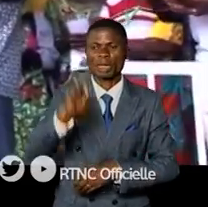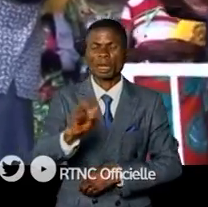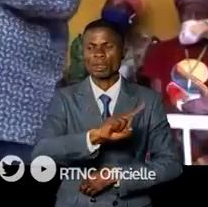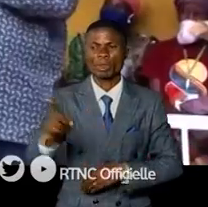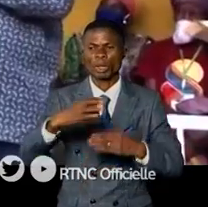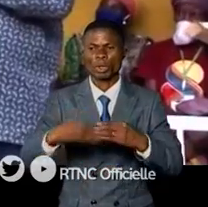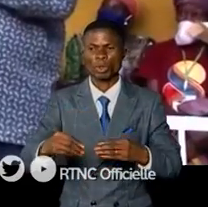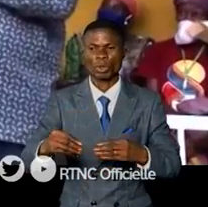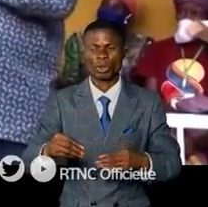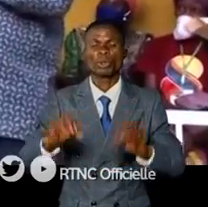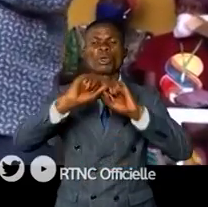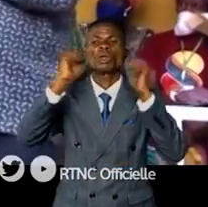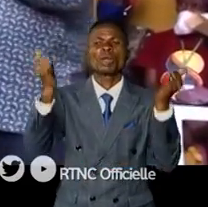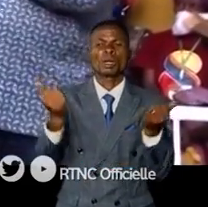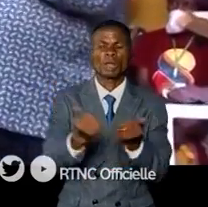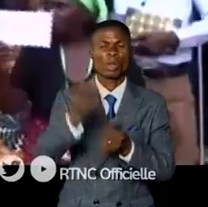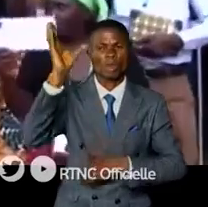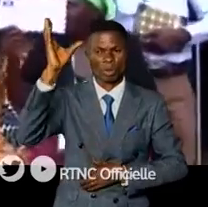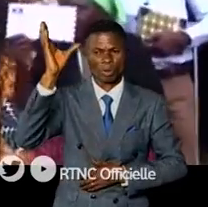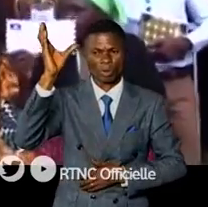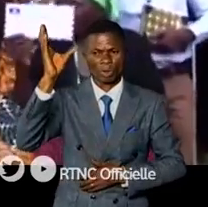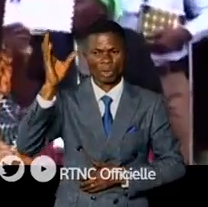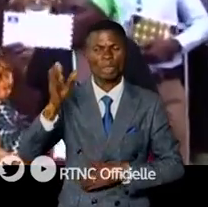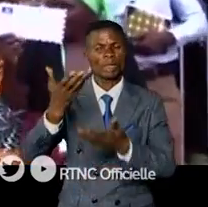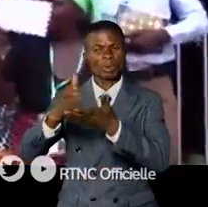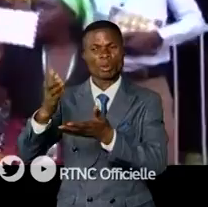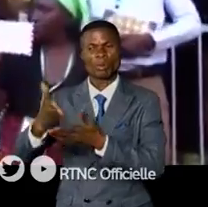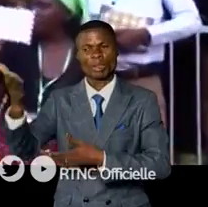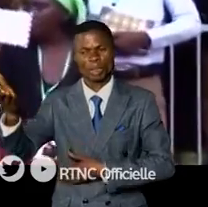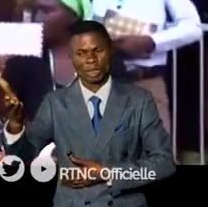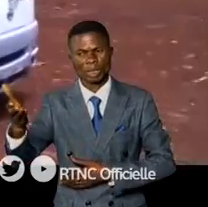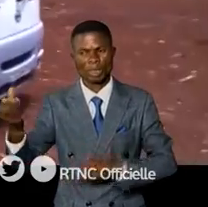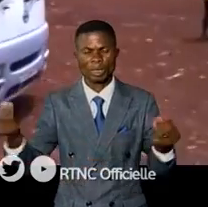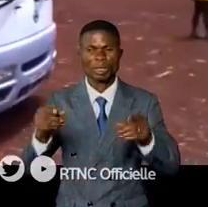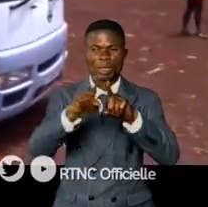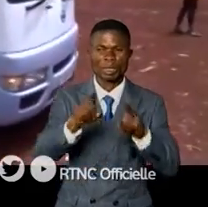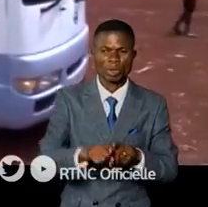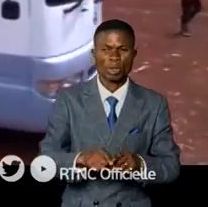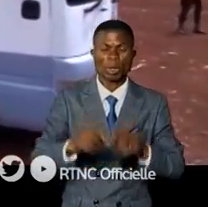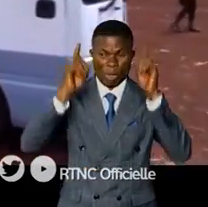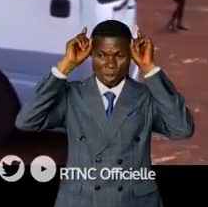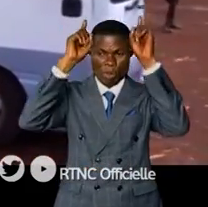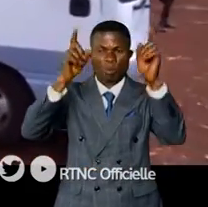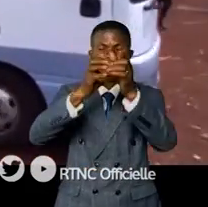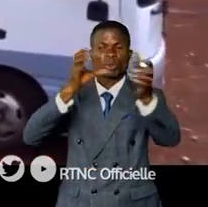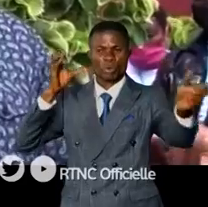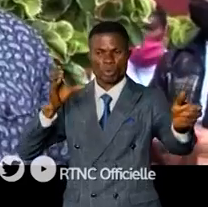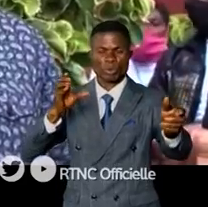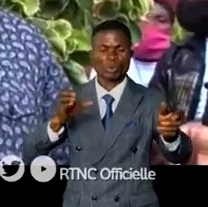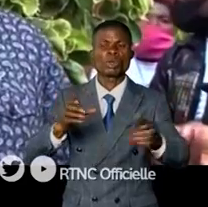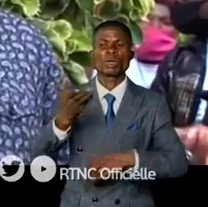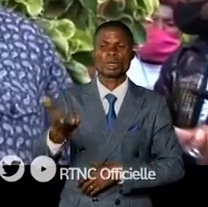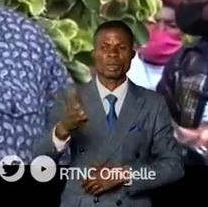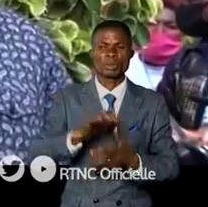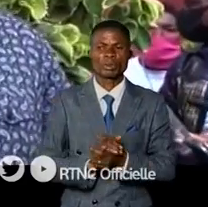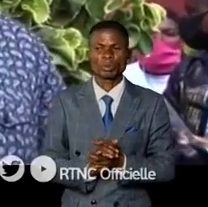à 22 associations villageoises d'épargne et de crédit des Kabaré, et aussi un bus de transport en commun. On n'est